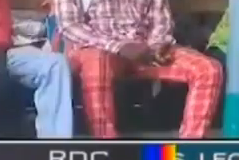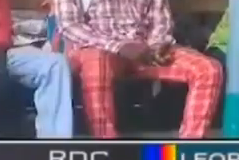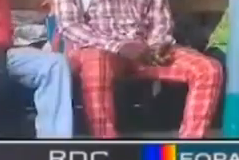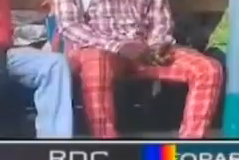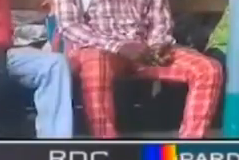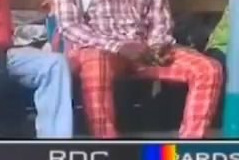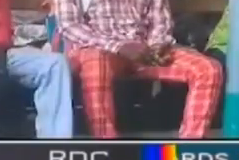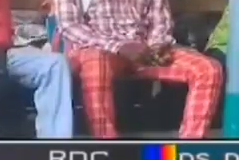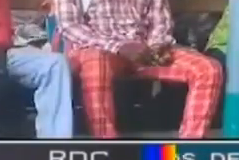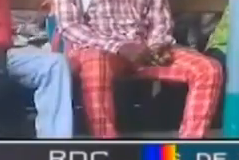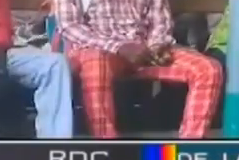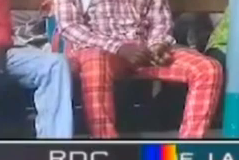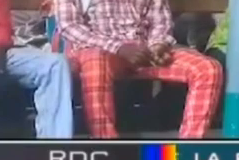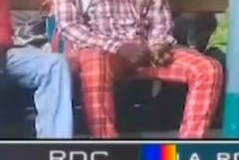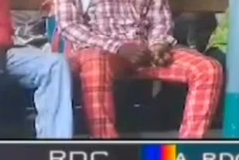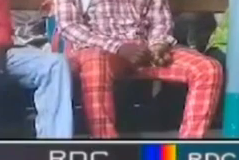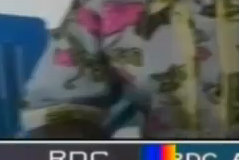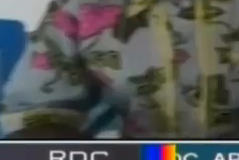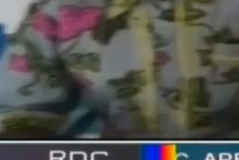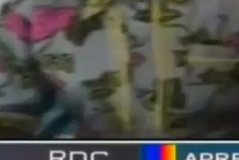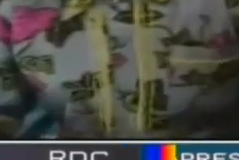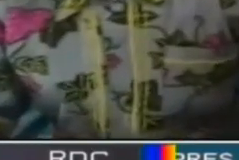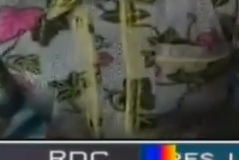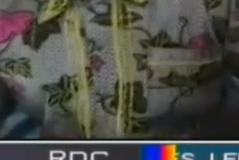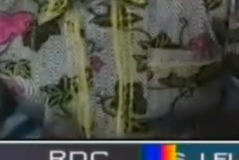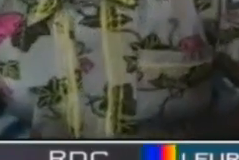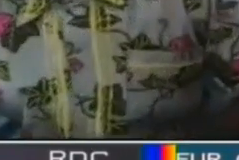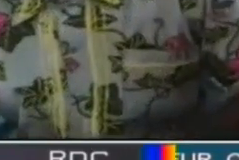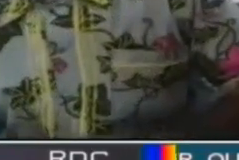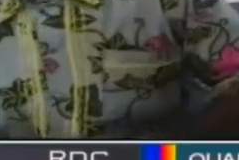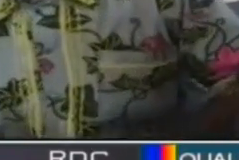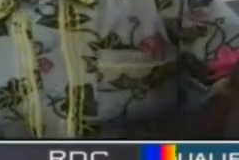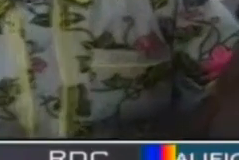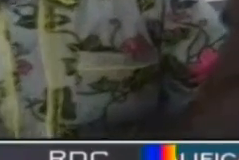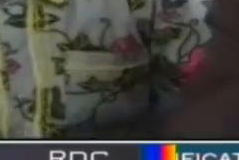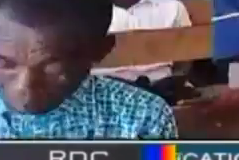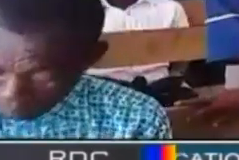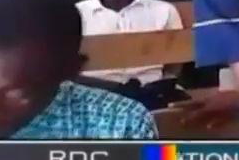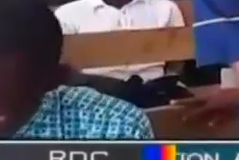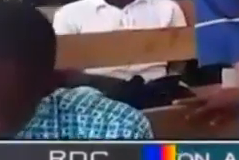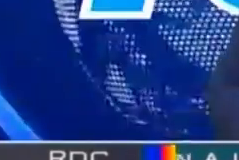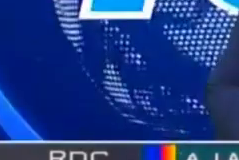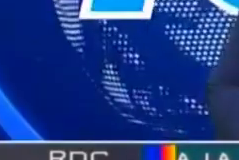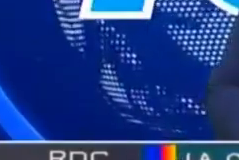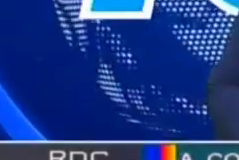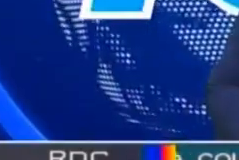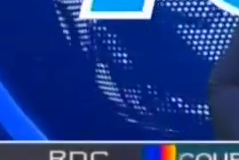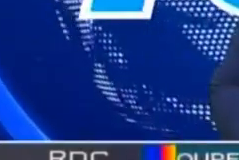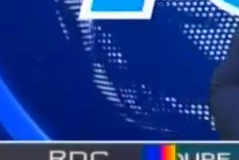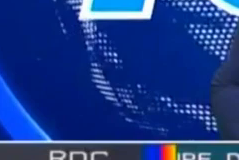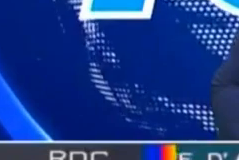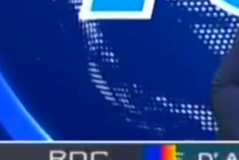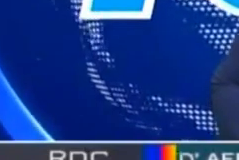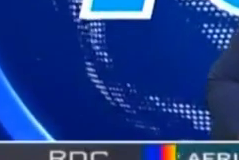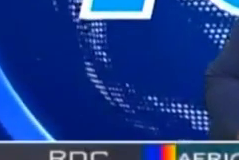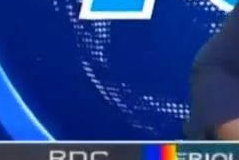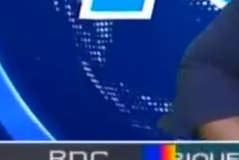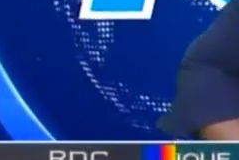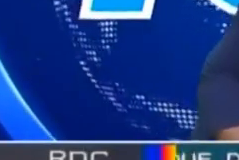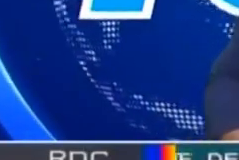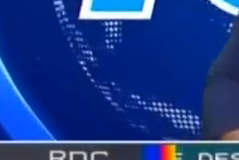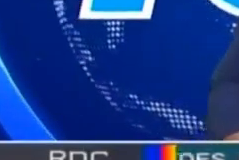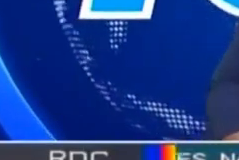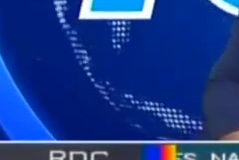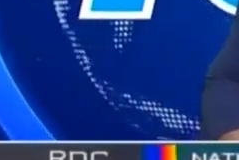de la craie blanche revendiquent les paiements de 2 mois de salaire. A toutes et à tous, bonsoir et bienvenue à ce journal de 19h sur